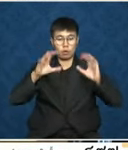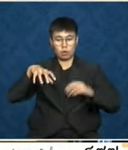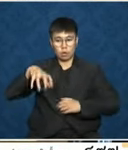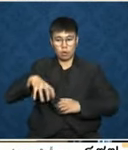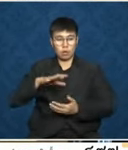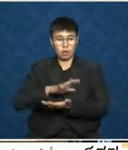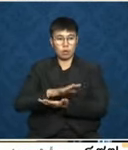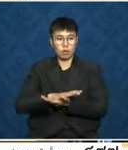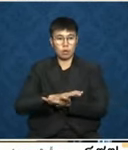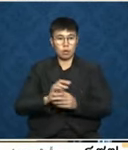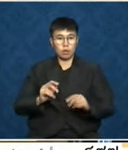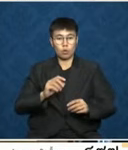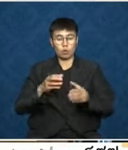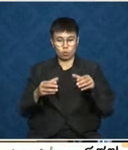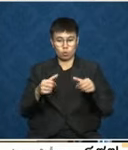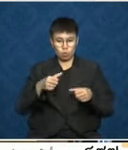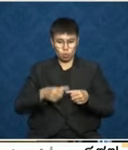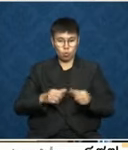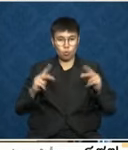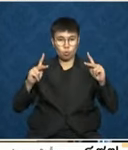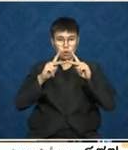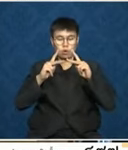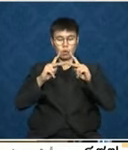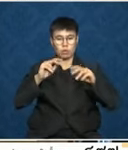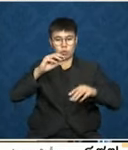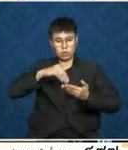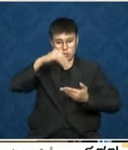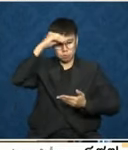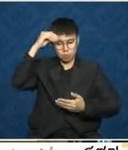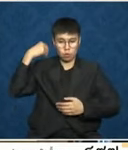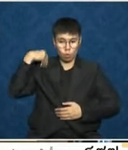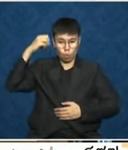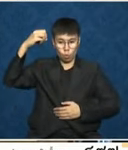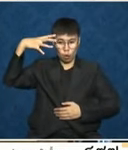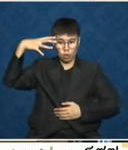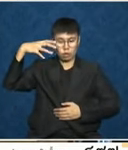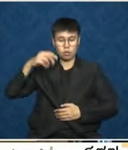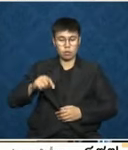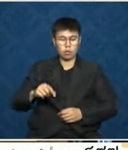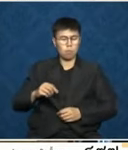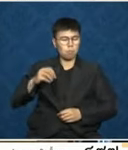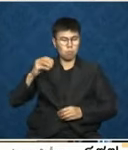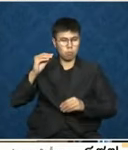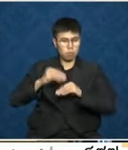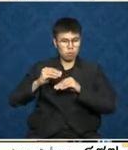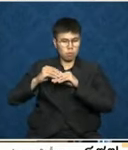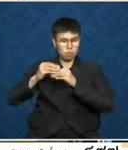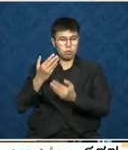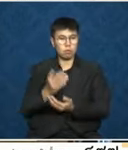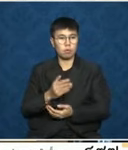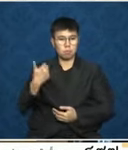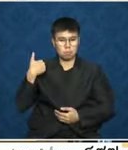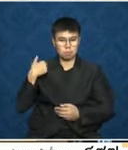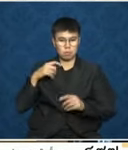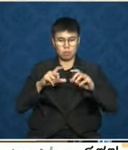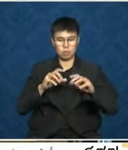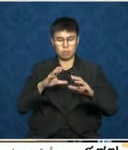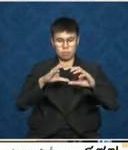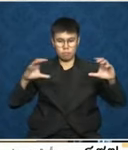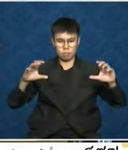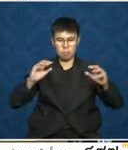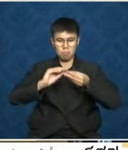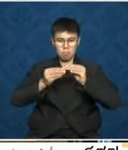สังกัดกระทรวงศึกษาธิการมีการใช้ไฟฟ้าเพิ่มขึ้นซึ่งเรามีผลิตภัณฑ์ที่เป็นเครื่องใช้ไฟฟ้าเบอร์ 5ที่จะช่วยประหยัด